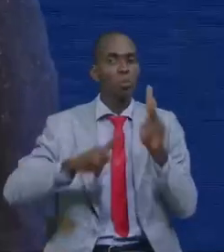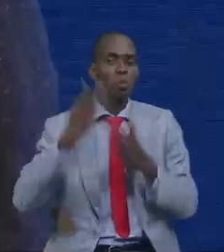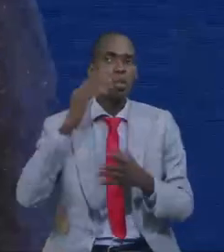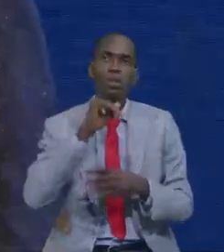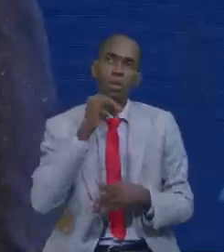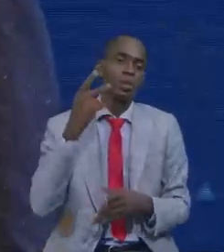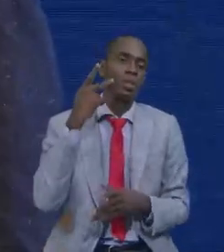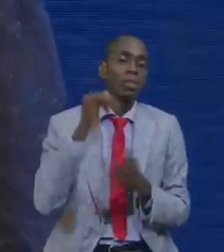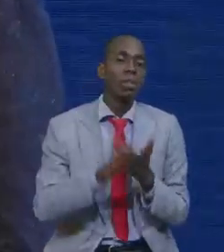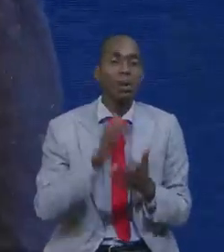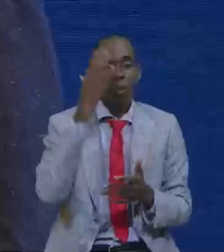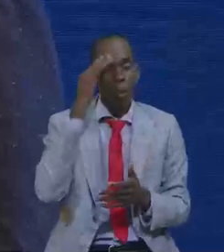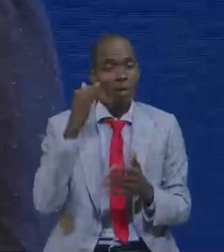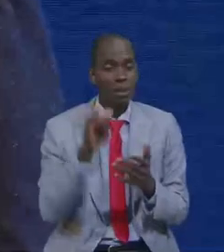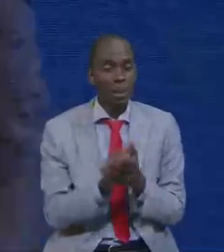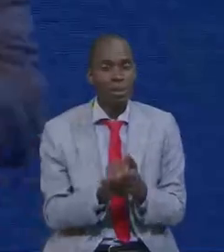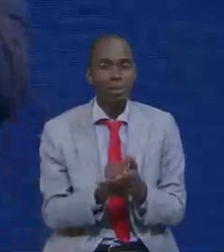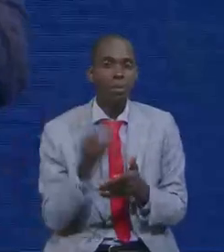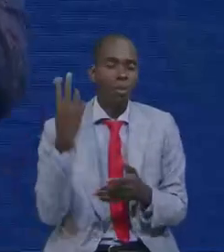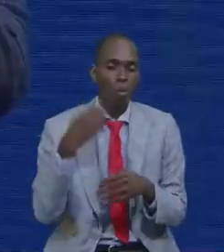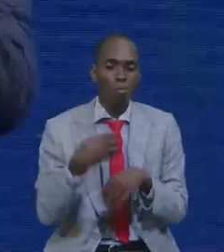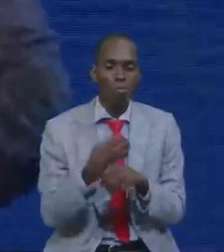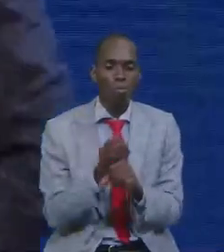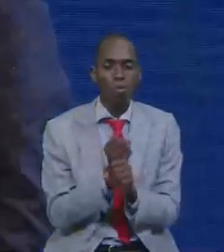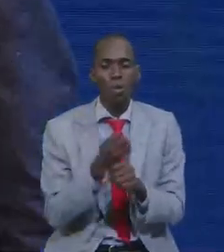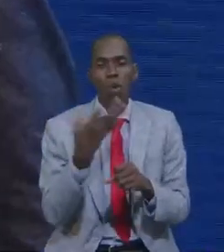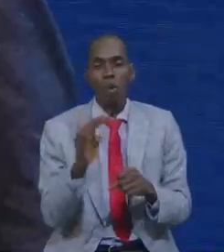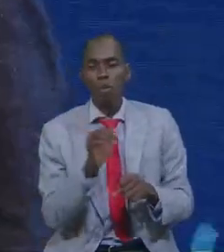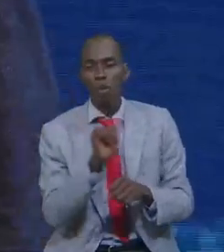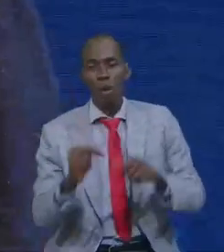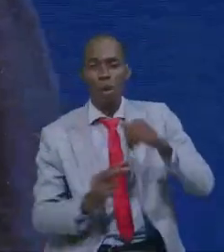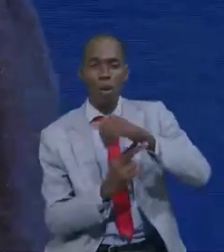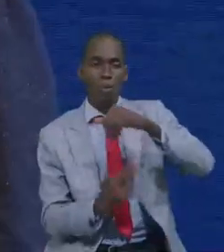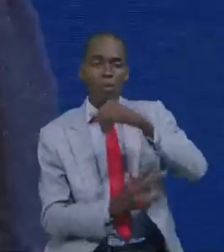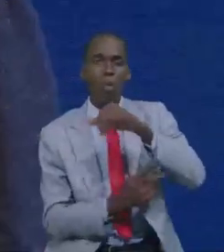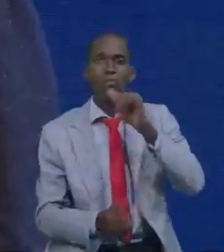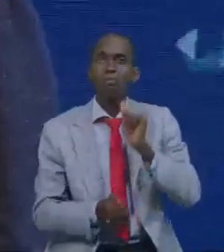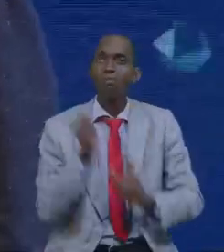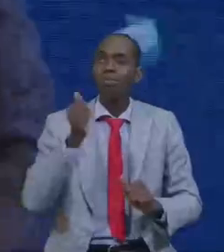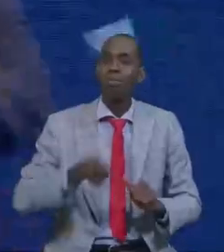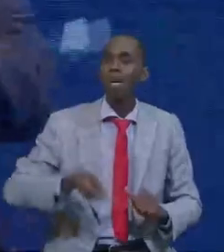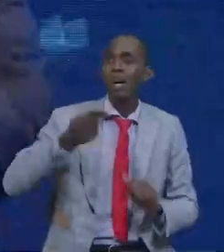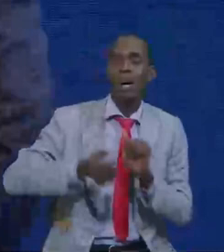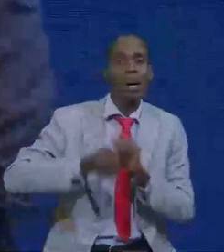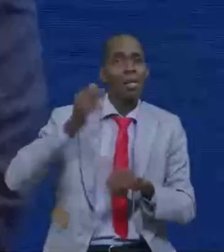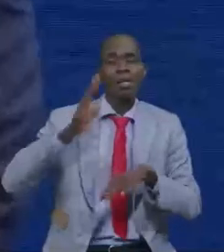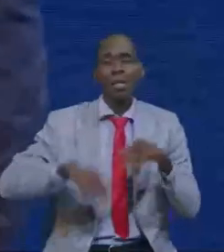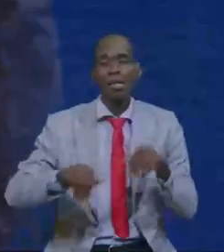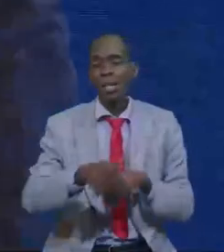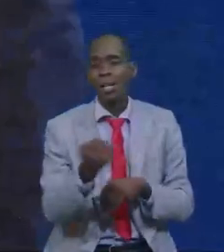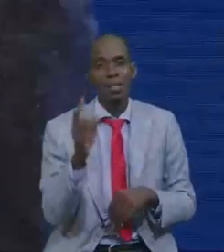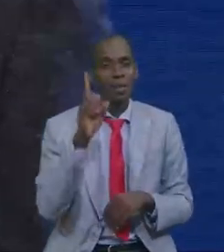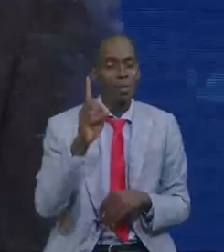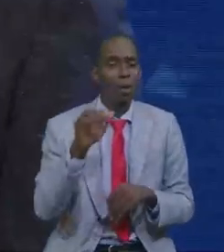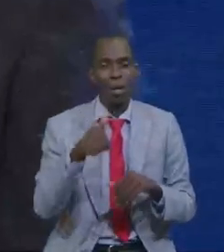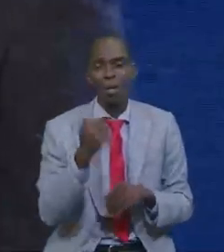ont levé cette perche plus élevée que tout homme et tout le monde. Pour que, comme c'est